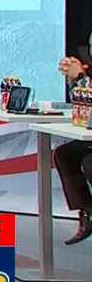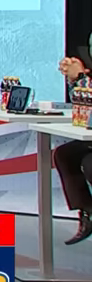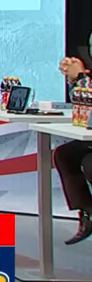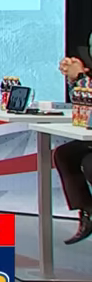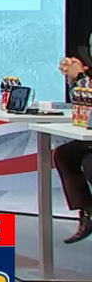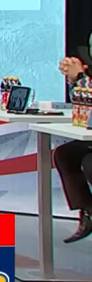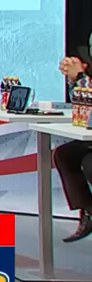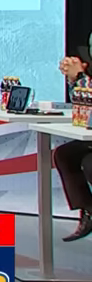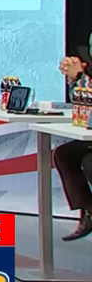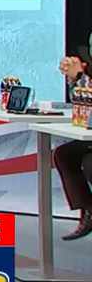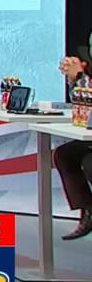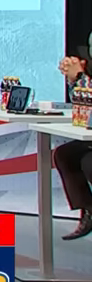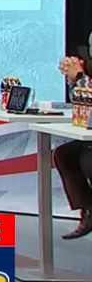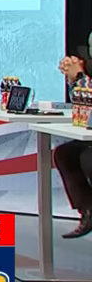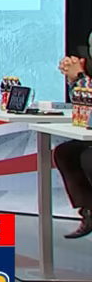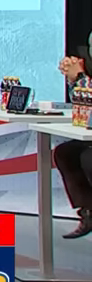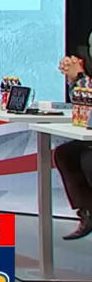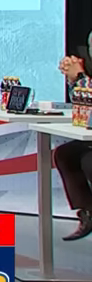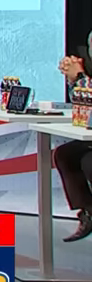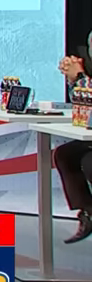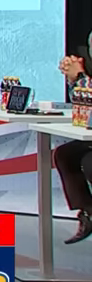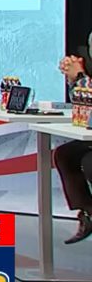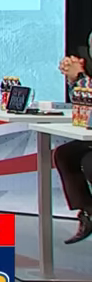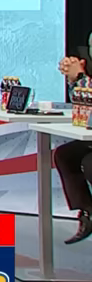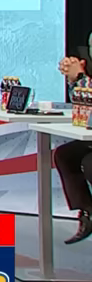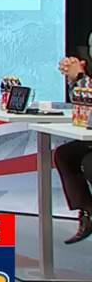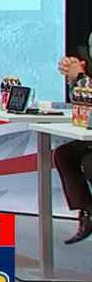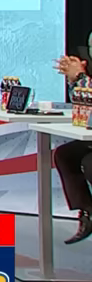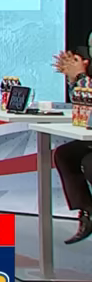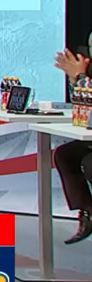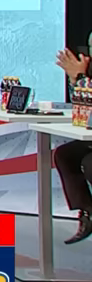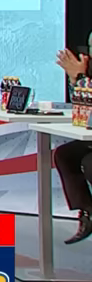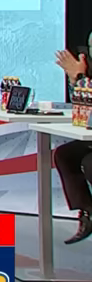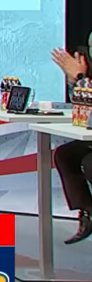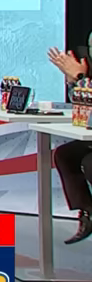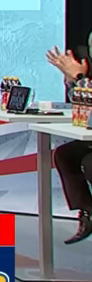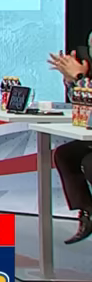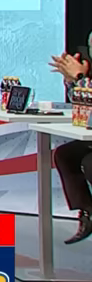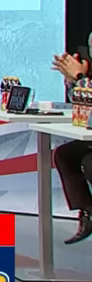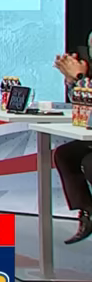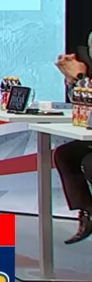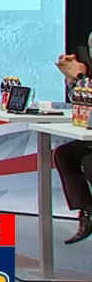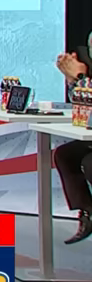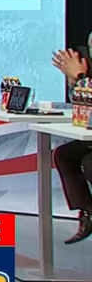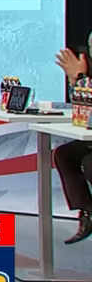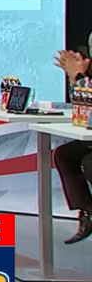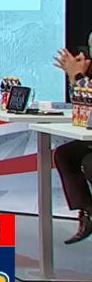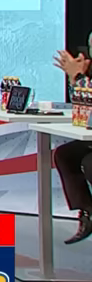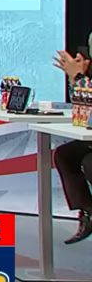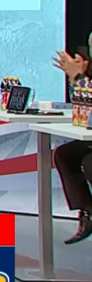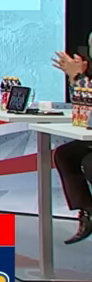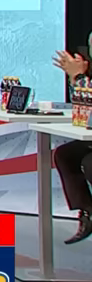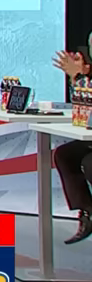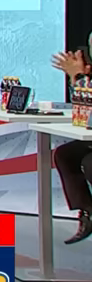sekali eh apresiasi publik di sana Selain itu eh publik juga kaget kok bisa-bisanya pak Ganjar